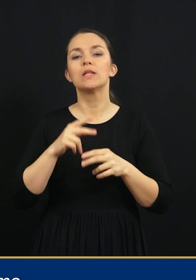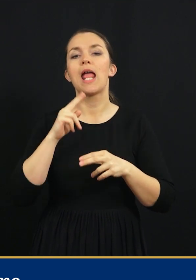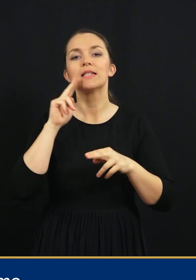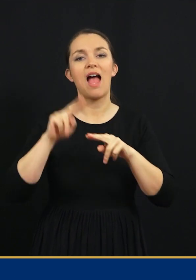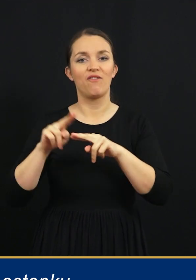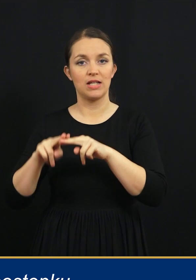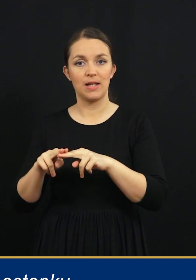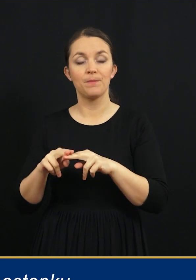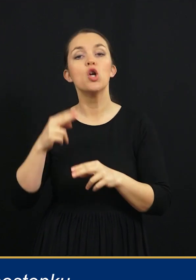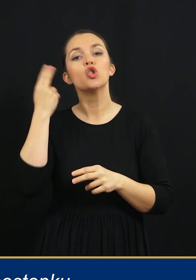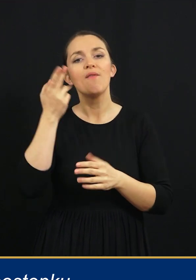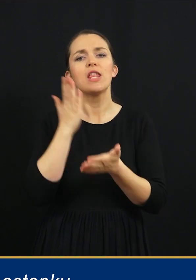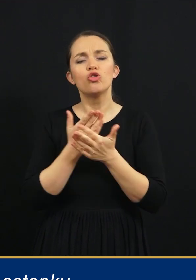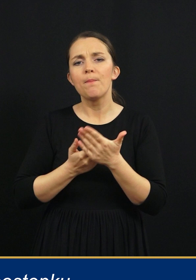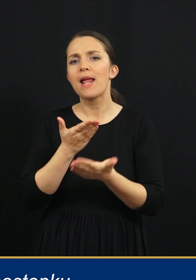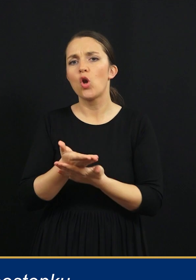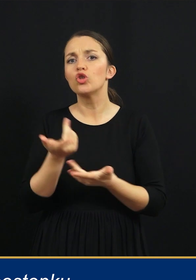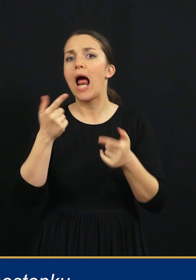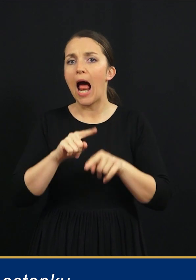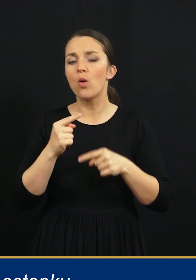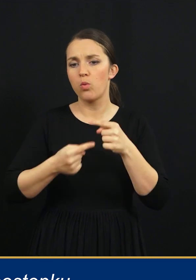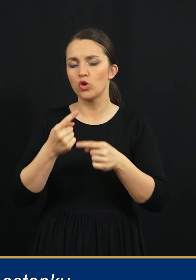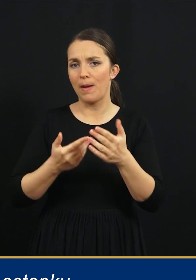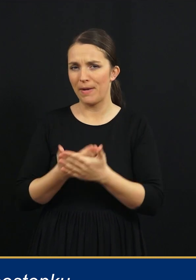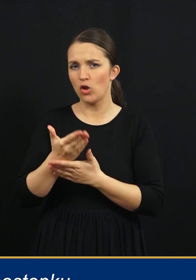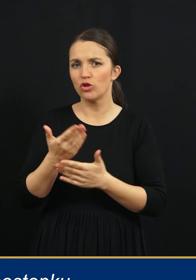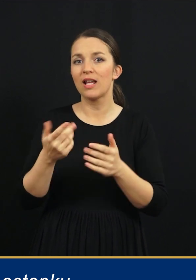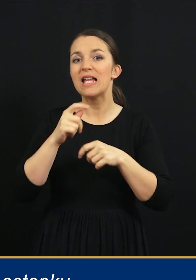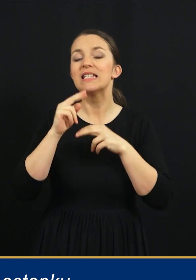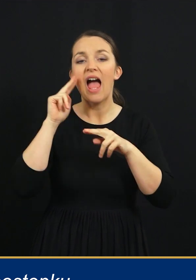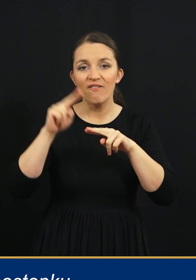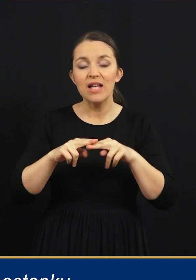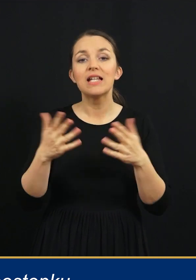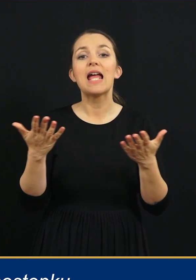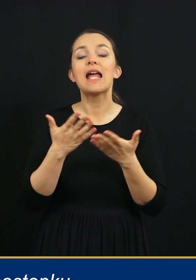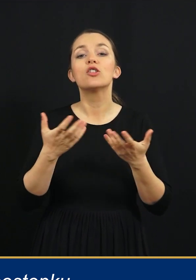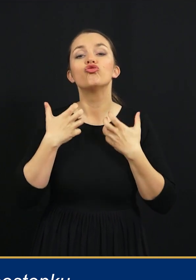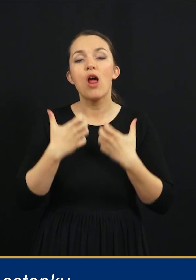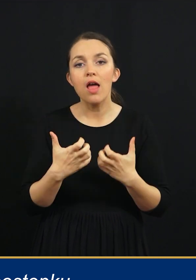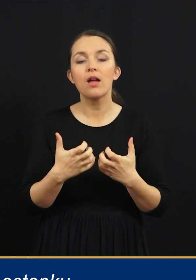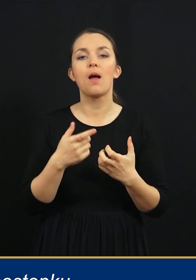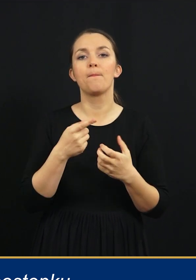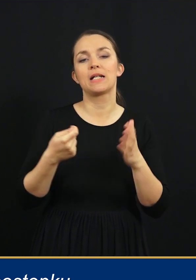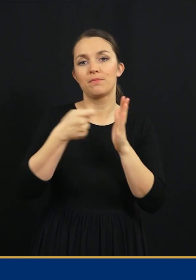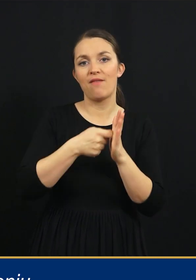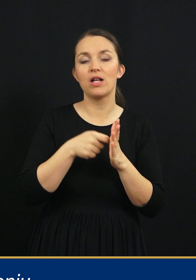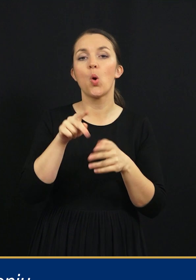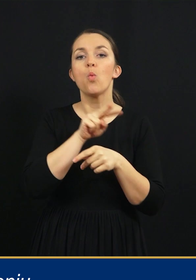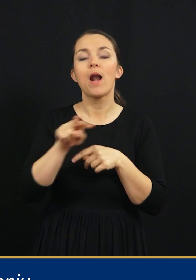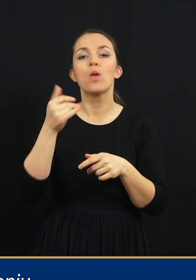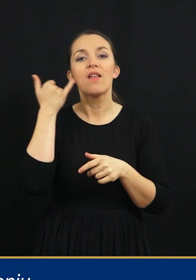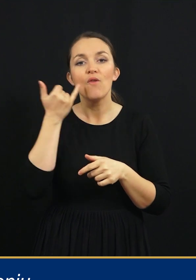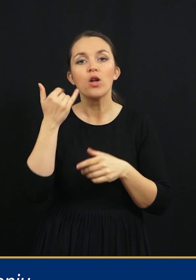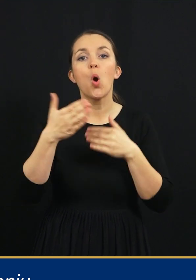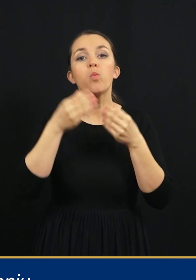zaveze. Slovenija je že predložila ali je v postopku predložitve zavez, s katerimi želi prispevati upravljanju